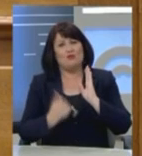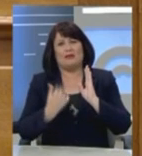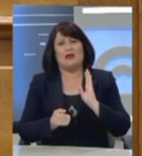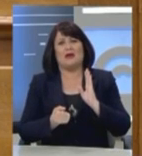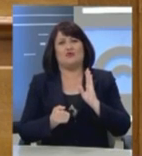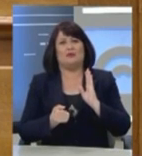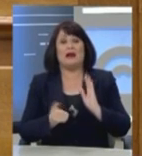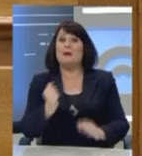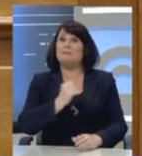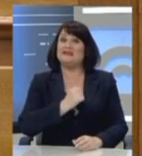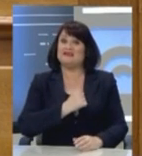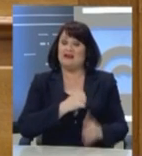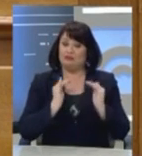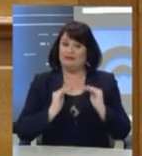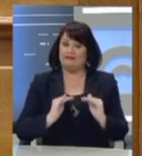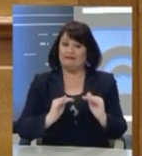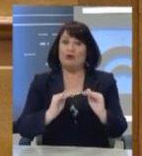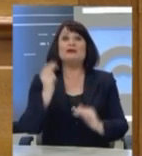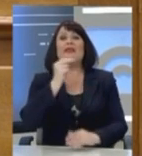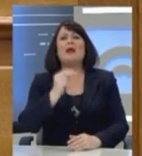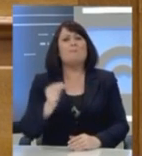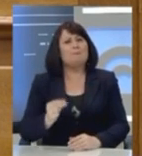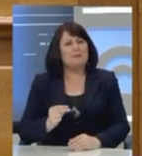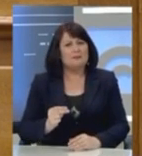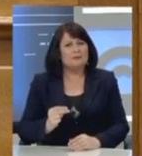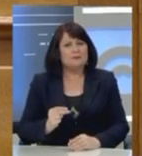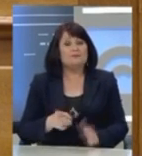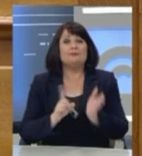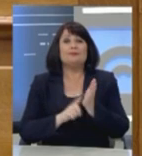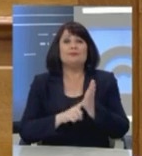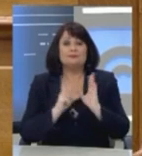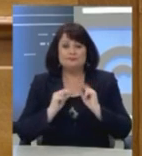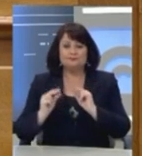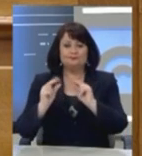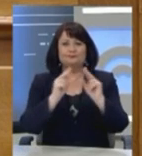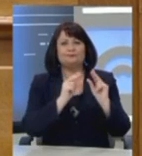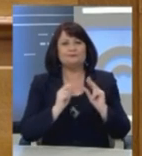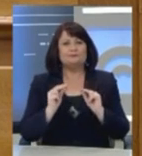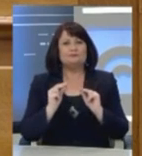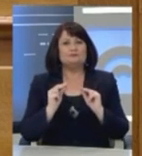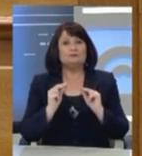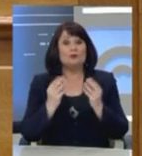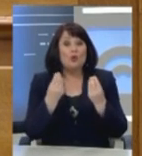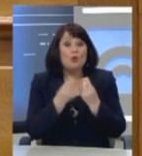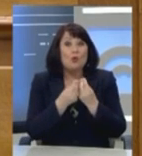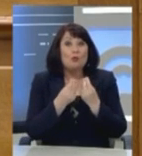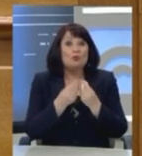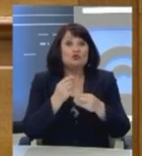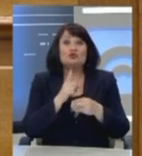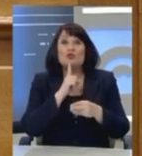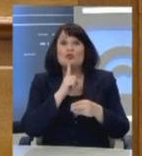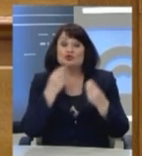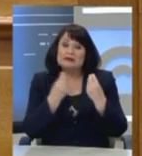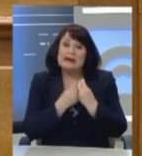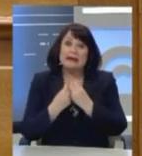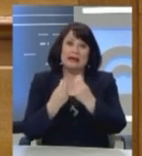Σταθερή άποψή μας είναι ότι τα ζητήματα αυτά θα πρέπει να συζητιούνται με την ένταση που τους αναλογεί, αλλά με